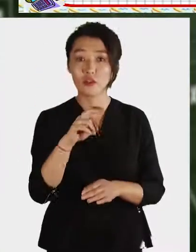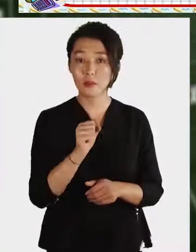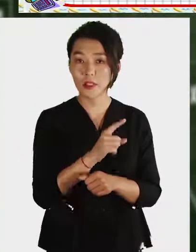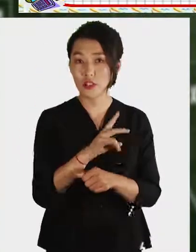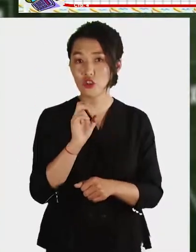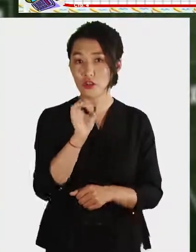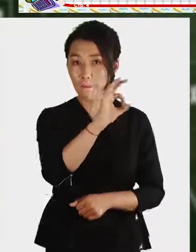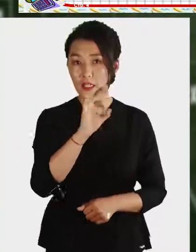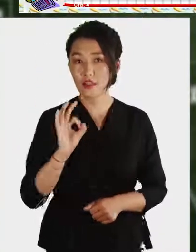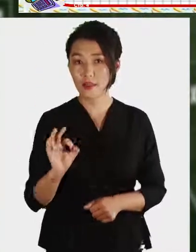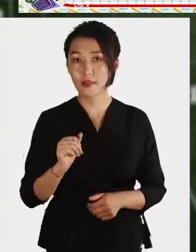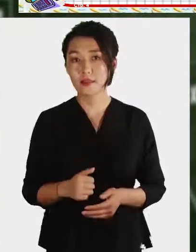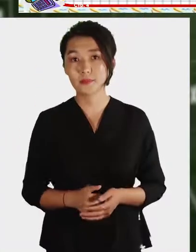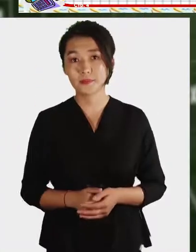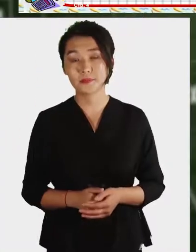на проценты.